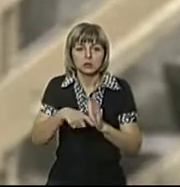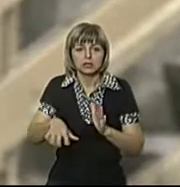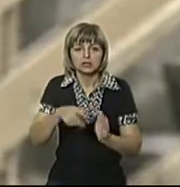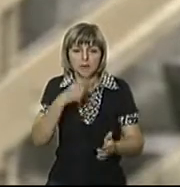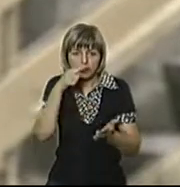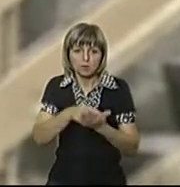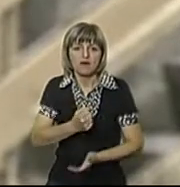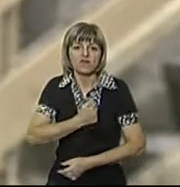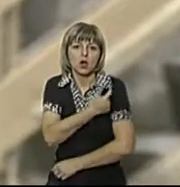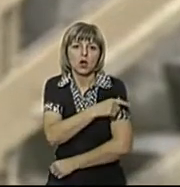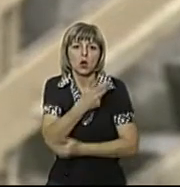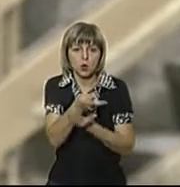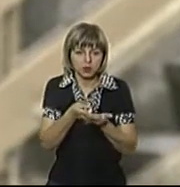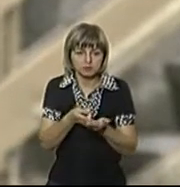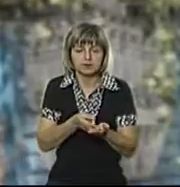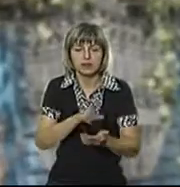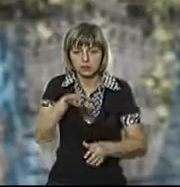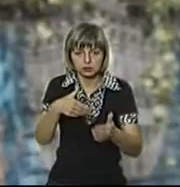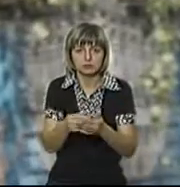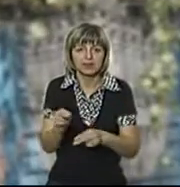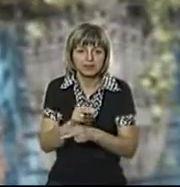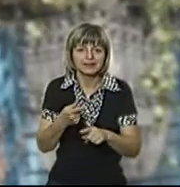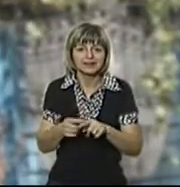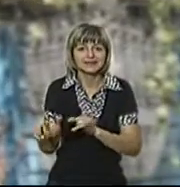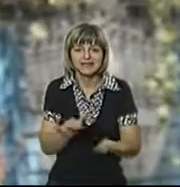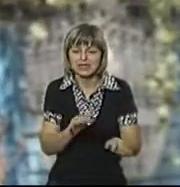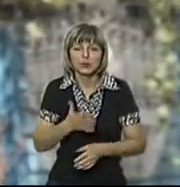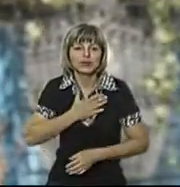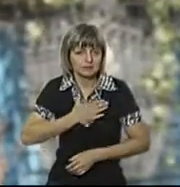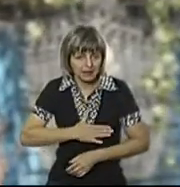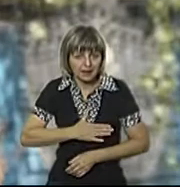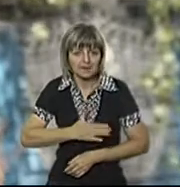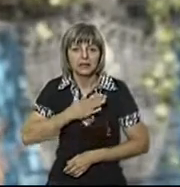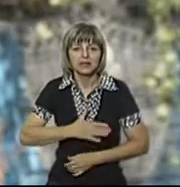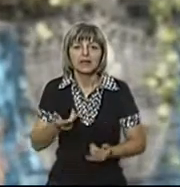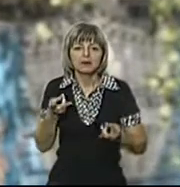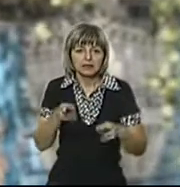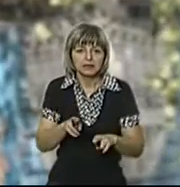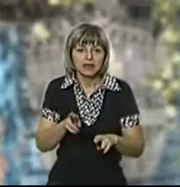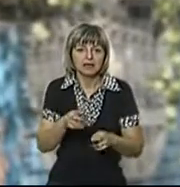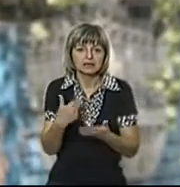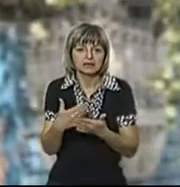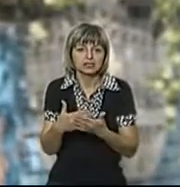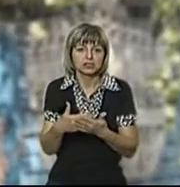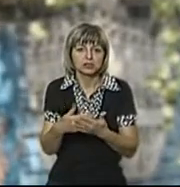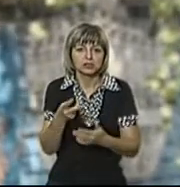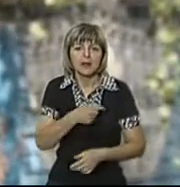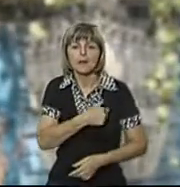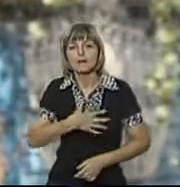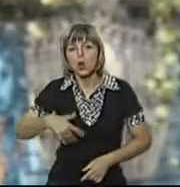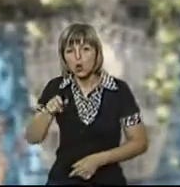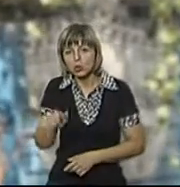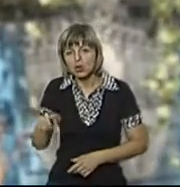в госпіталь, і зараз до цих пір лікуюся. Такі заходи – це дуже приємно, і приємно для, скажімо так, для поранених,